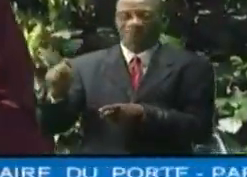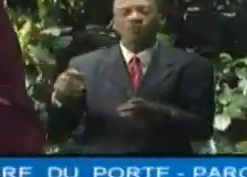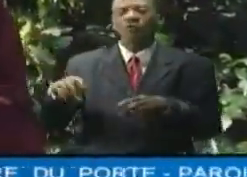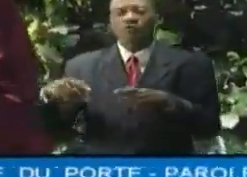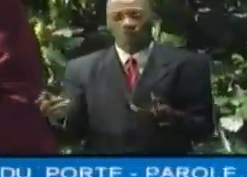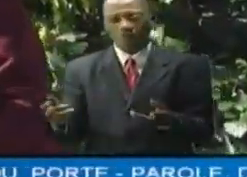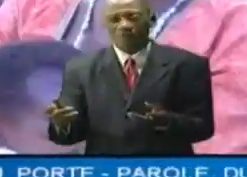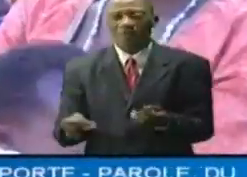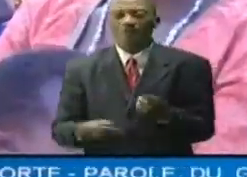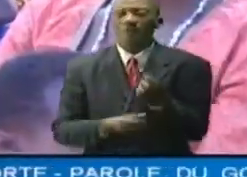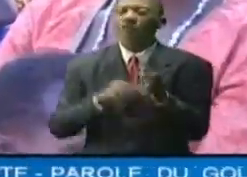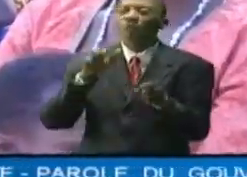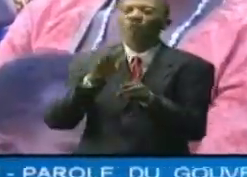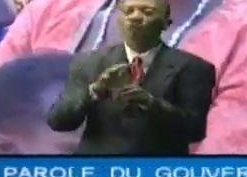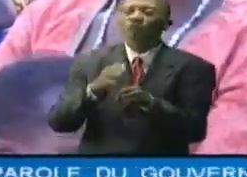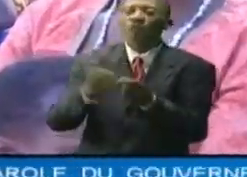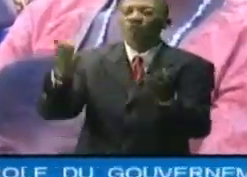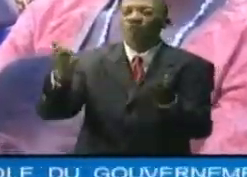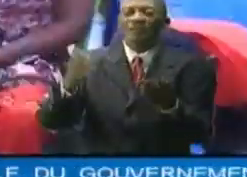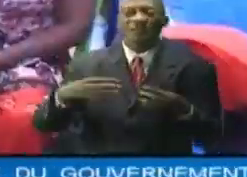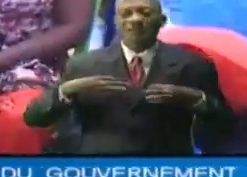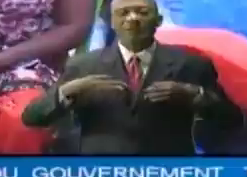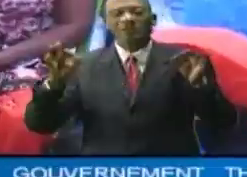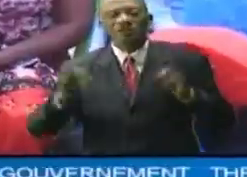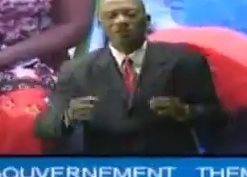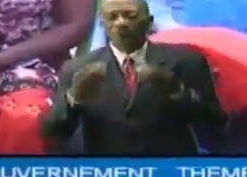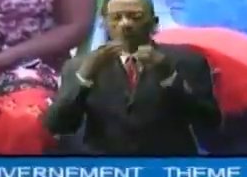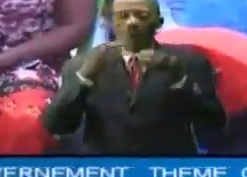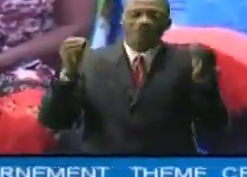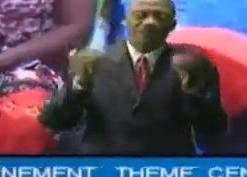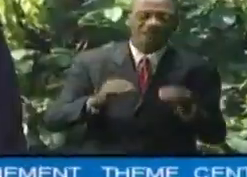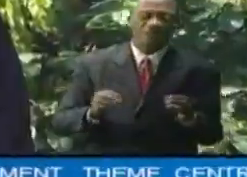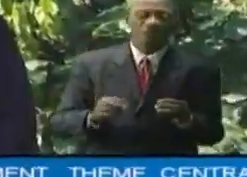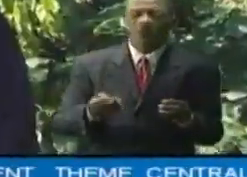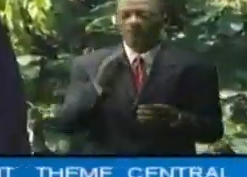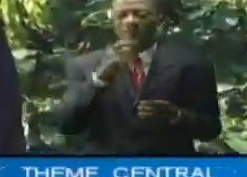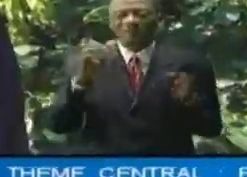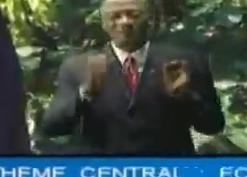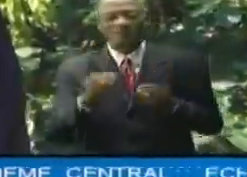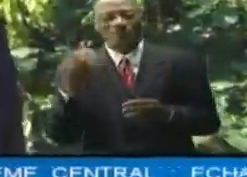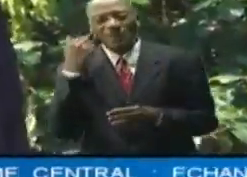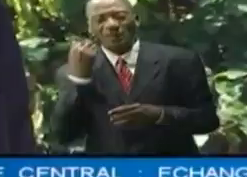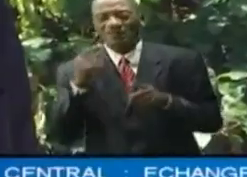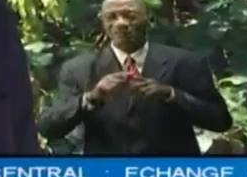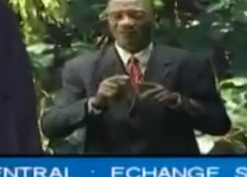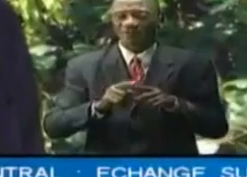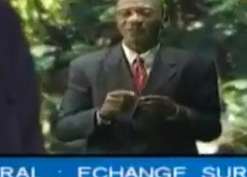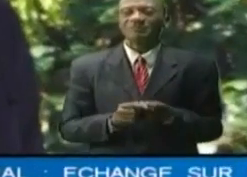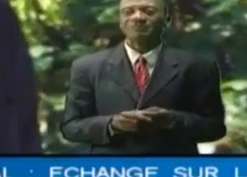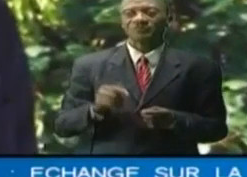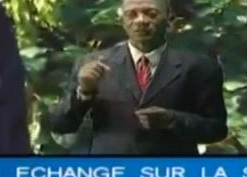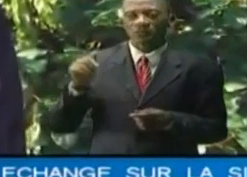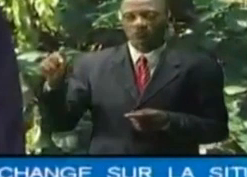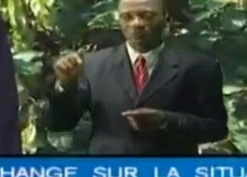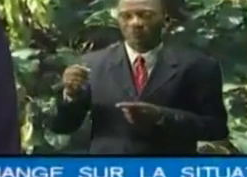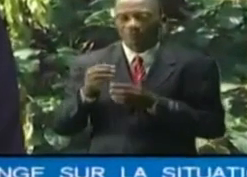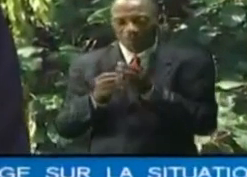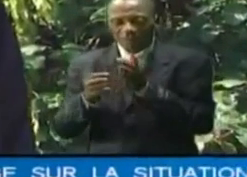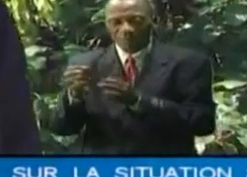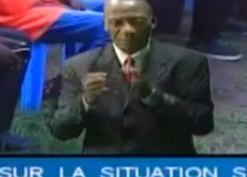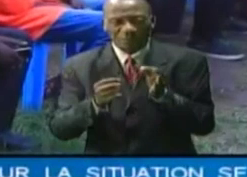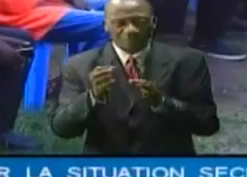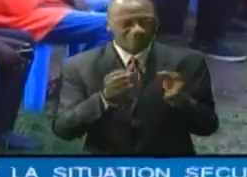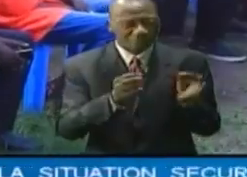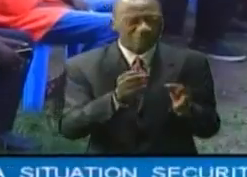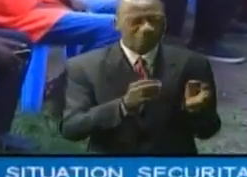opération qui vient de commencer en ces jours. Le coordonnateur de SOS Grand Bandundu, M. Rigobert Kouta, a brossé de ses